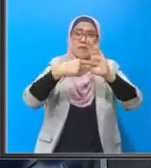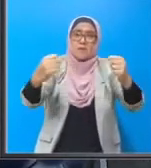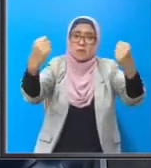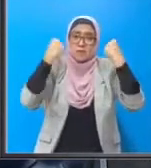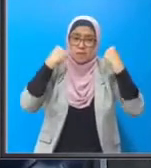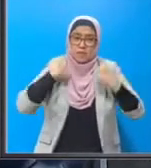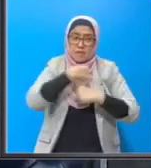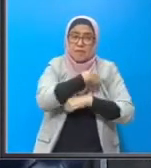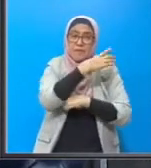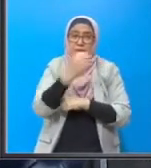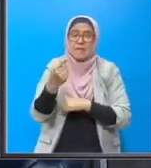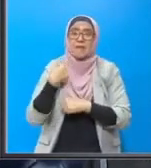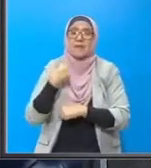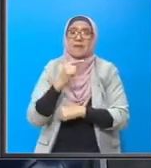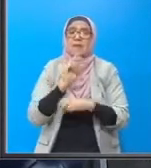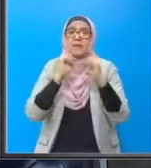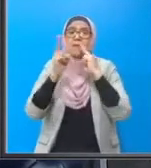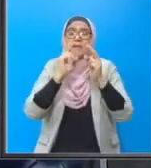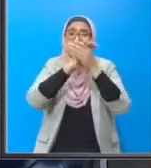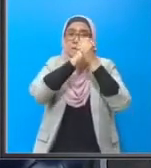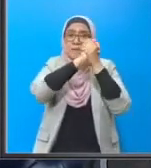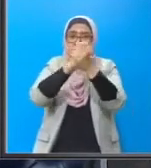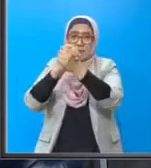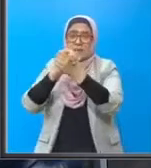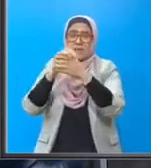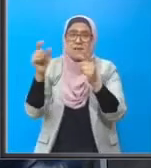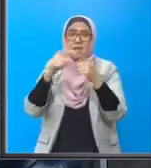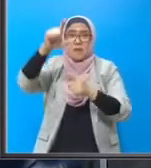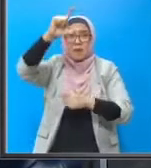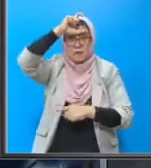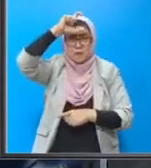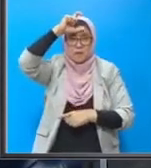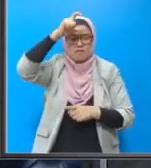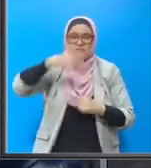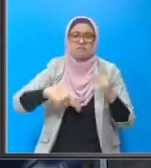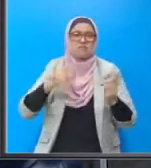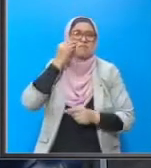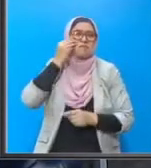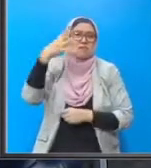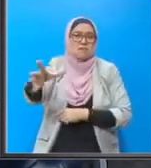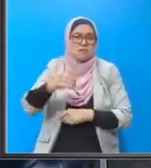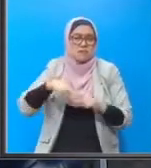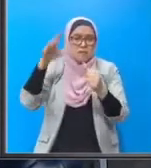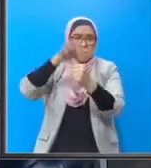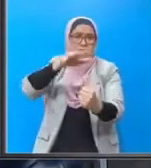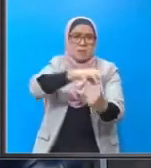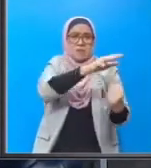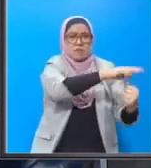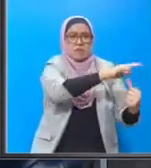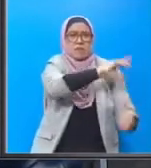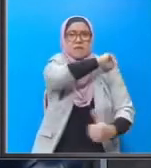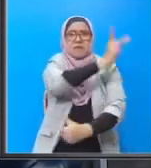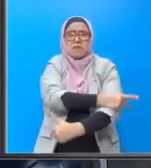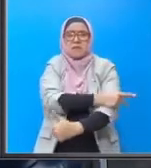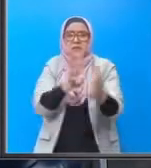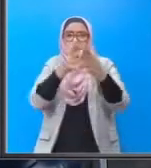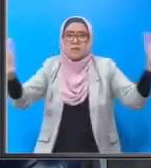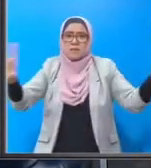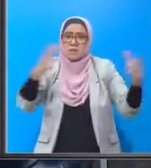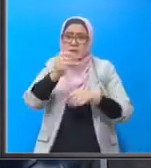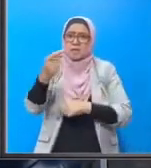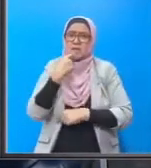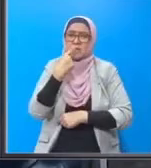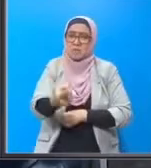kekuatan kitab dan saya ucap sabas sebagaimana Turki dia tidak hirau tekanan daripada puasa besar dia